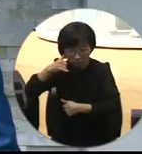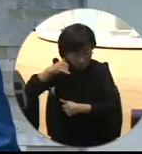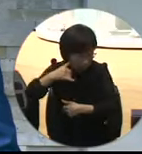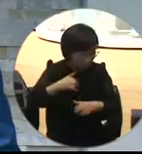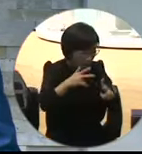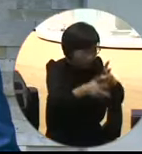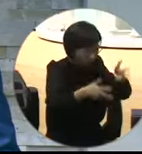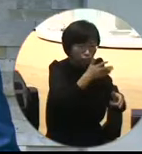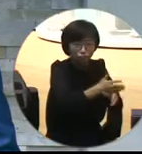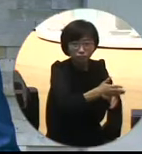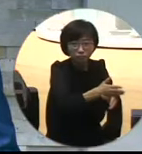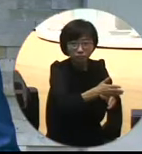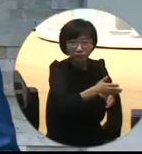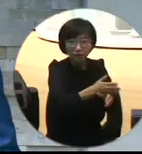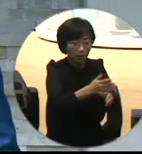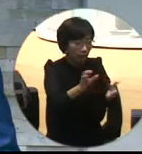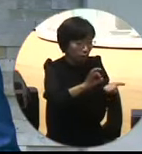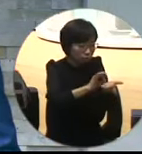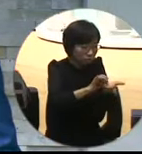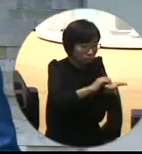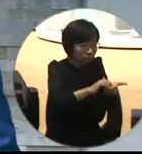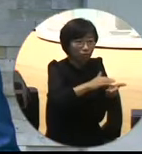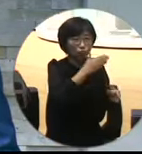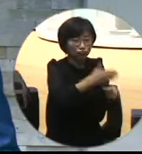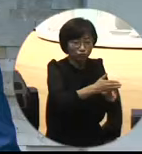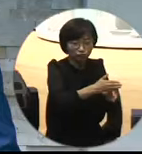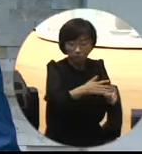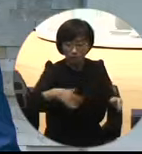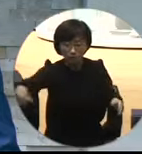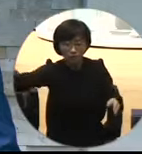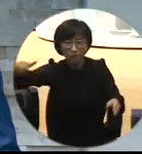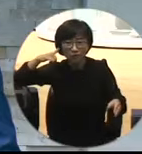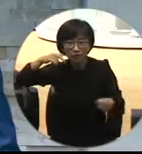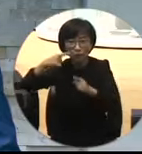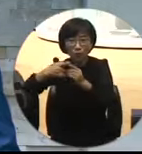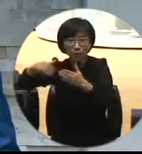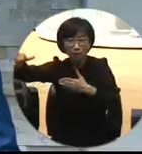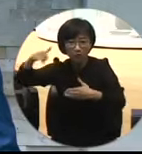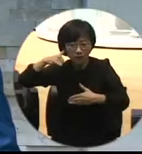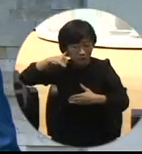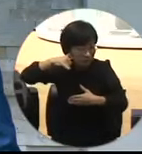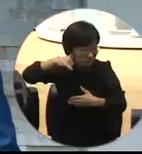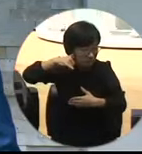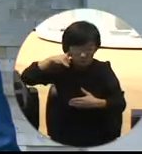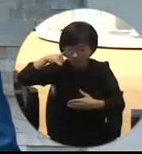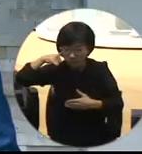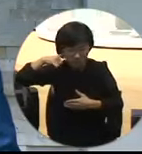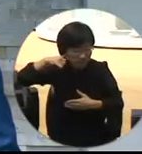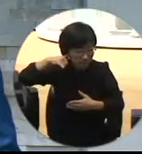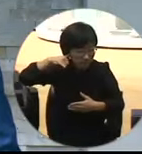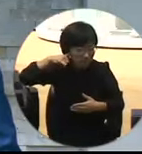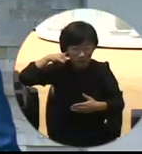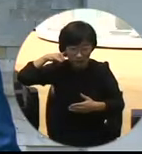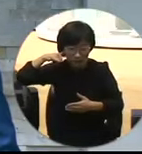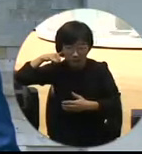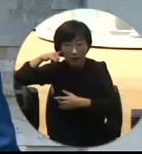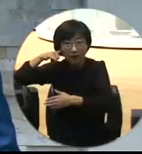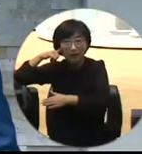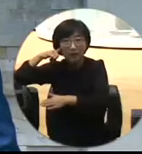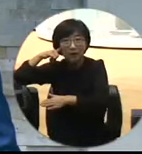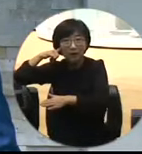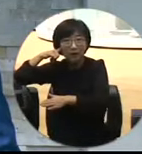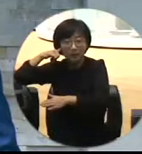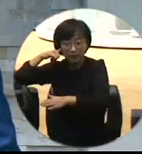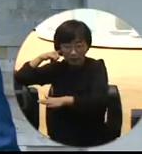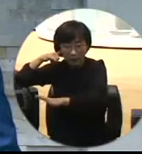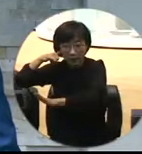그래서 앉아가 지금 가격 계산하고 있는데 그래서 온 사람은 그런 상황 속에 가라. 예 알겠습니다. 죄송합니다. 차장님